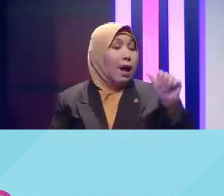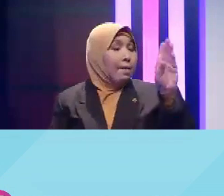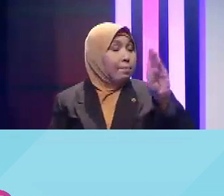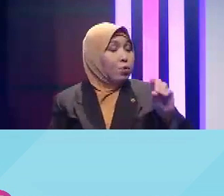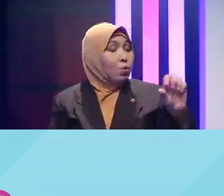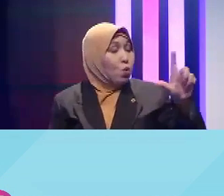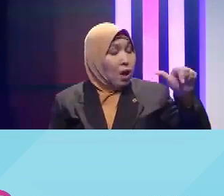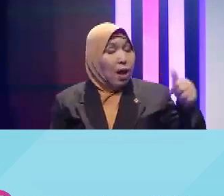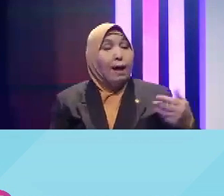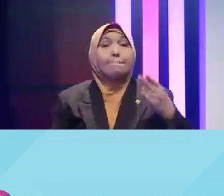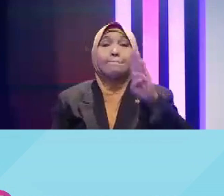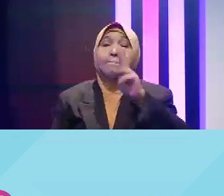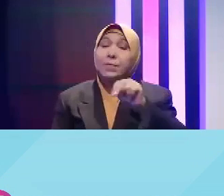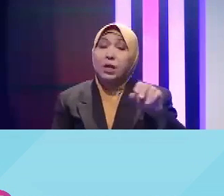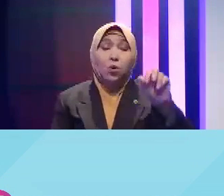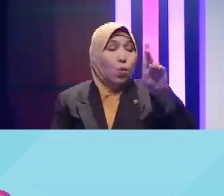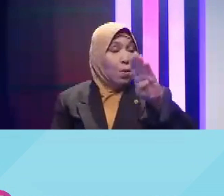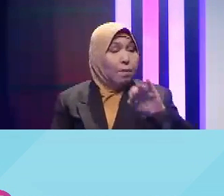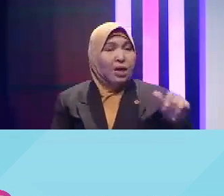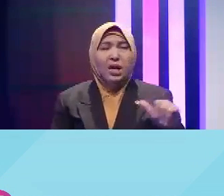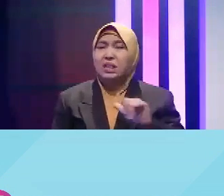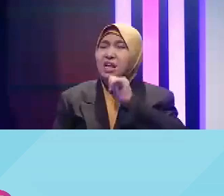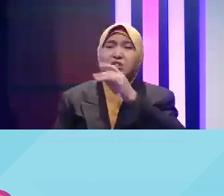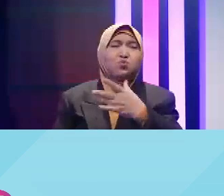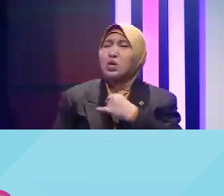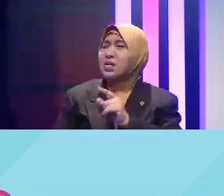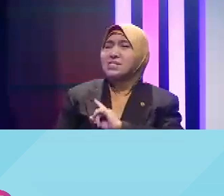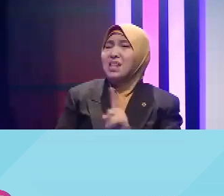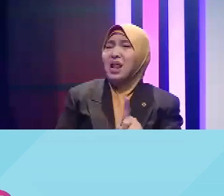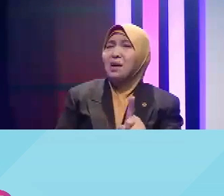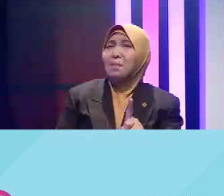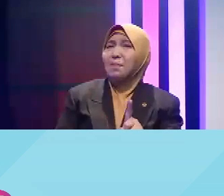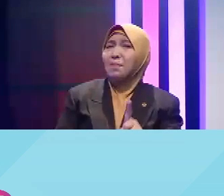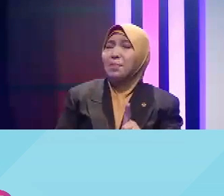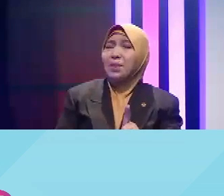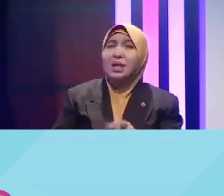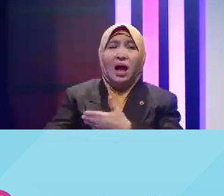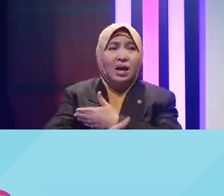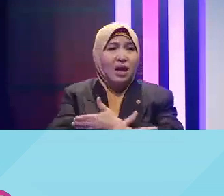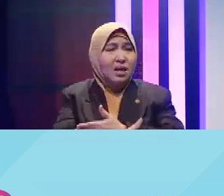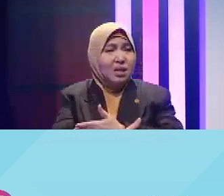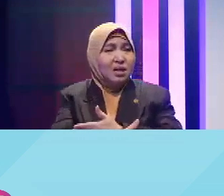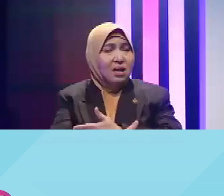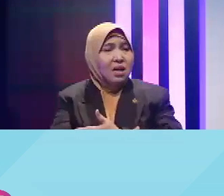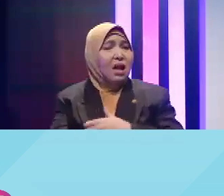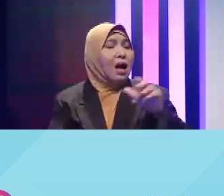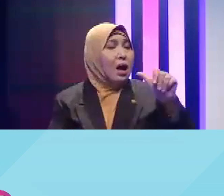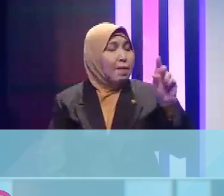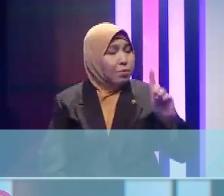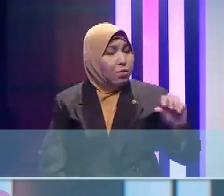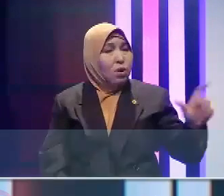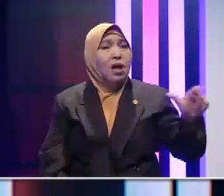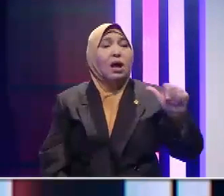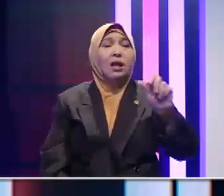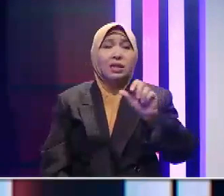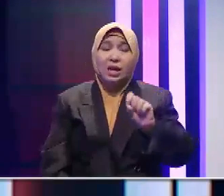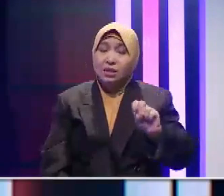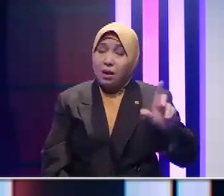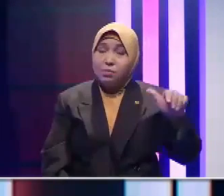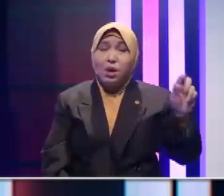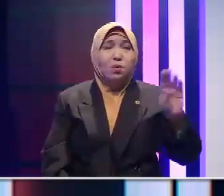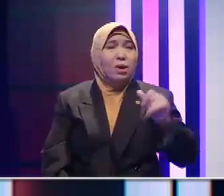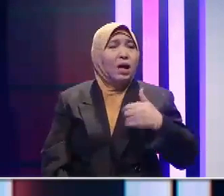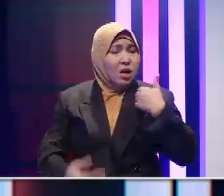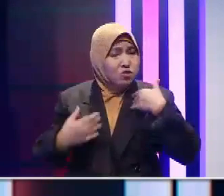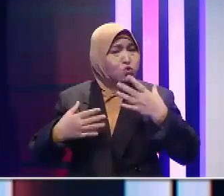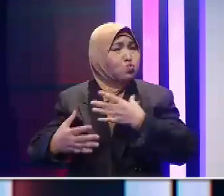Salul, yang mana beliau adalah orang yang tidak suka kepada Islam. Sedangkan anak beliau adalah Abdullah bin Salul, Ubay bin Salul. Ini adalah